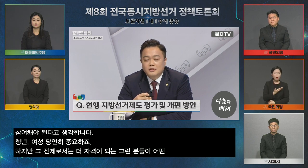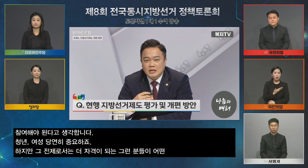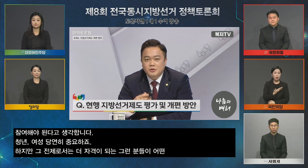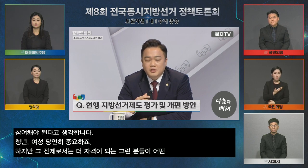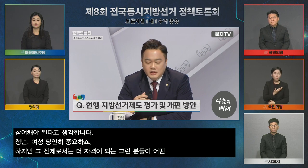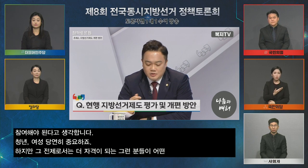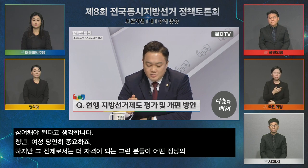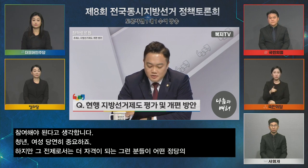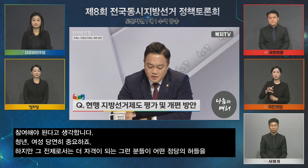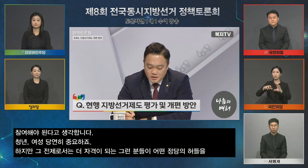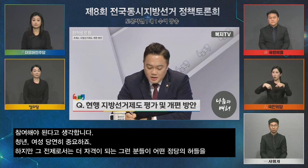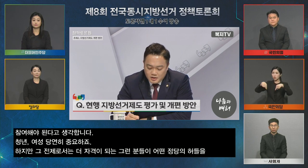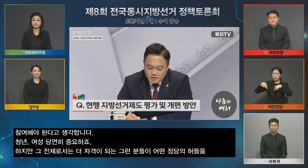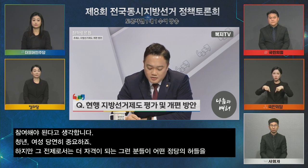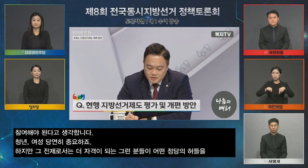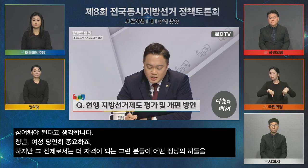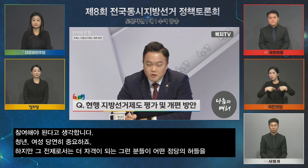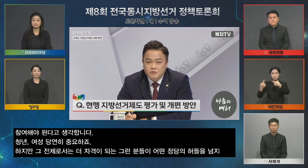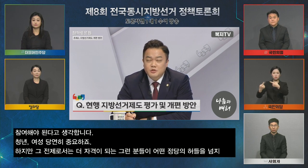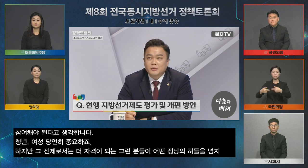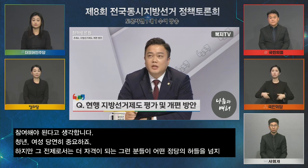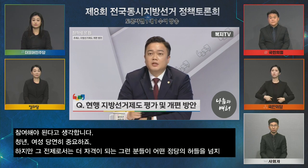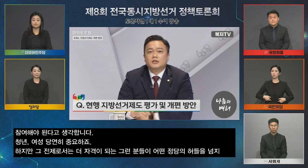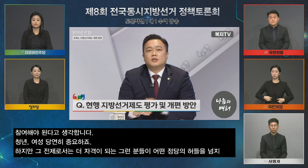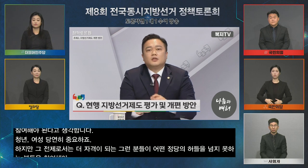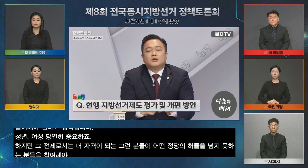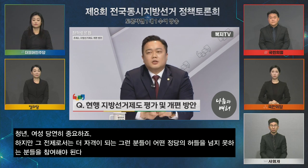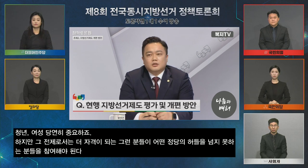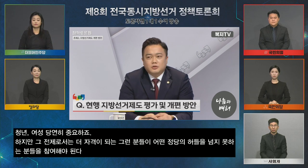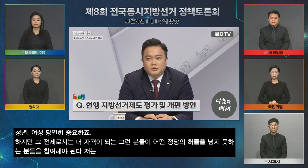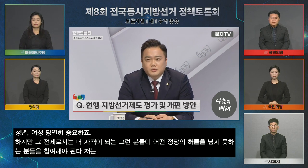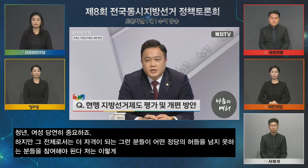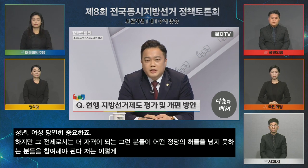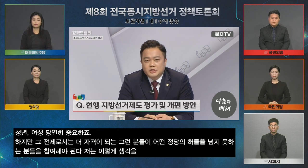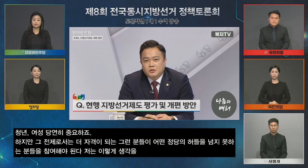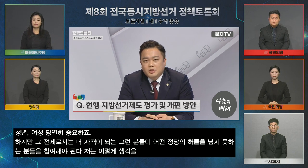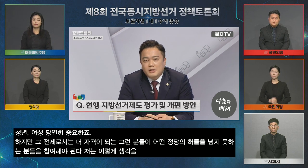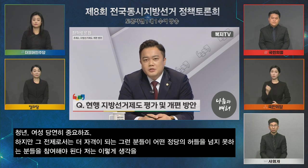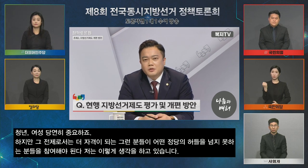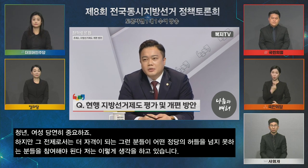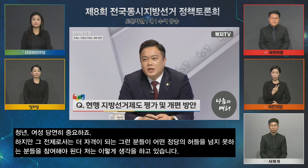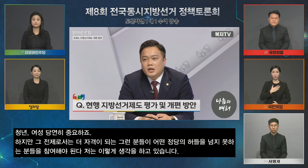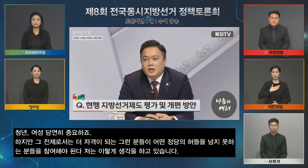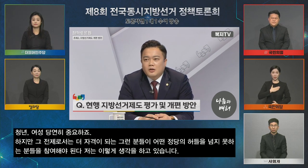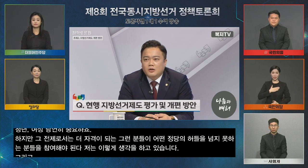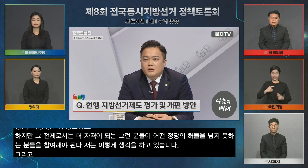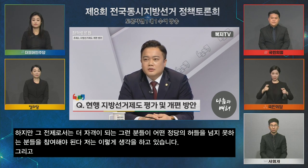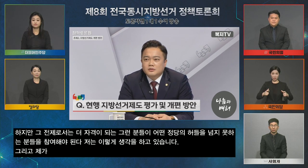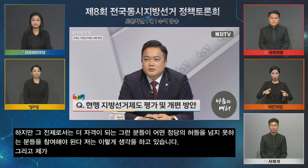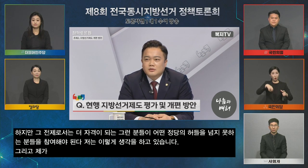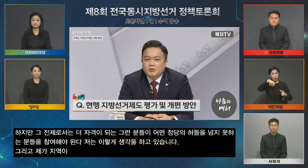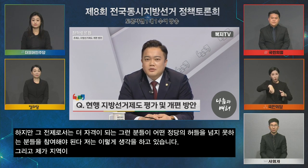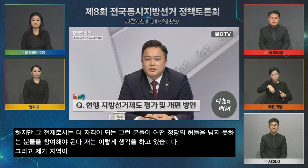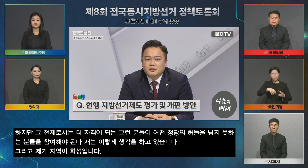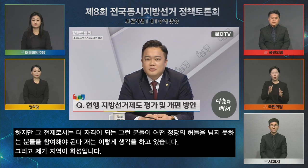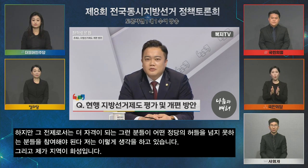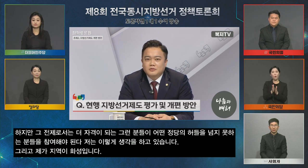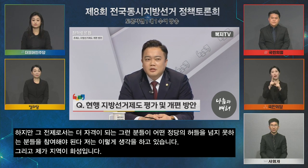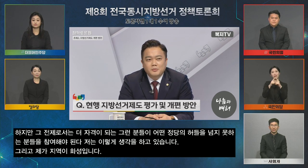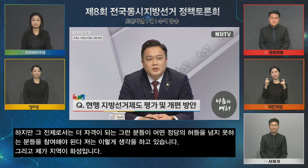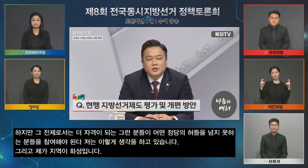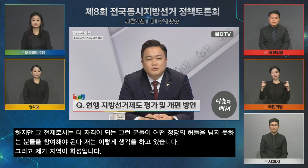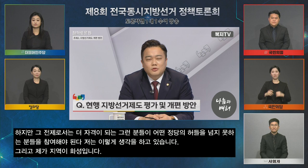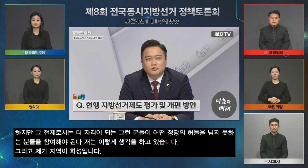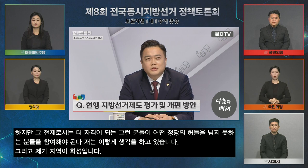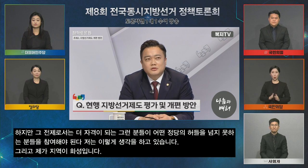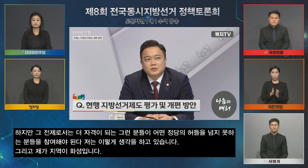분들을 참여해야 된다. 저는 이렇게 생각을 하고 있습니다. 그리고 제가 지역이 화성입니다. 화성시는